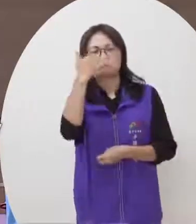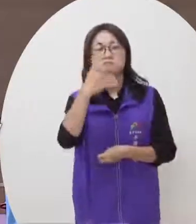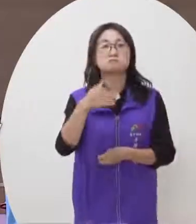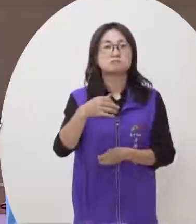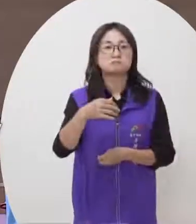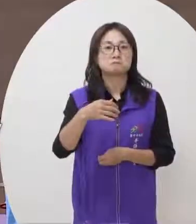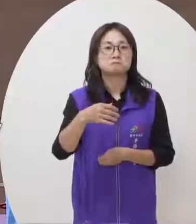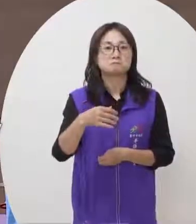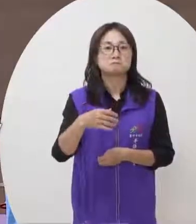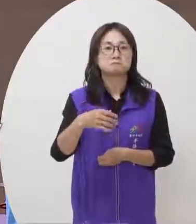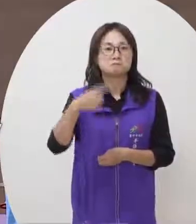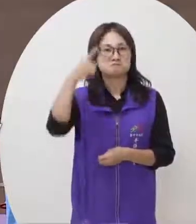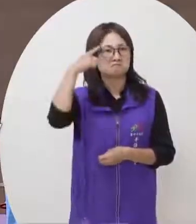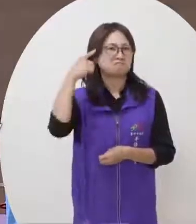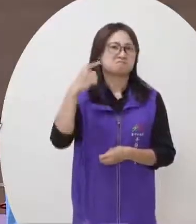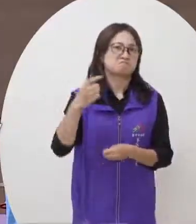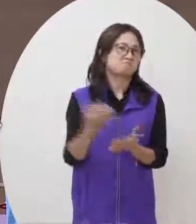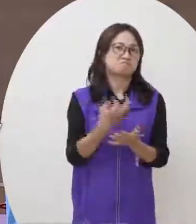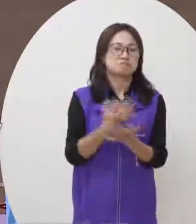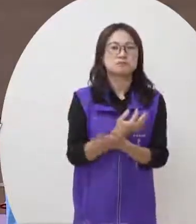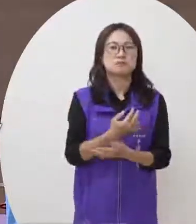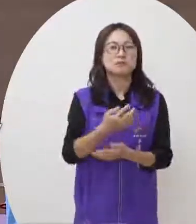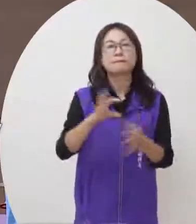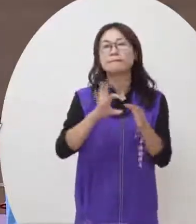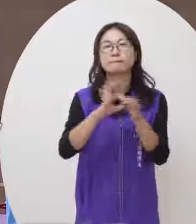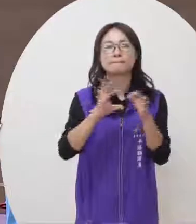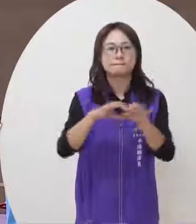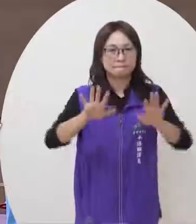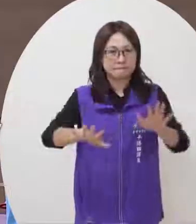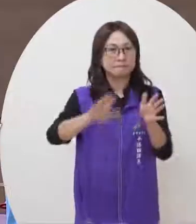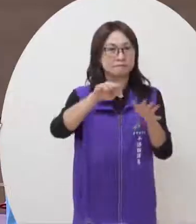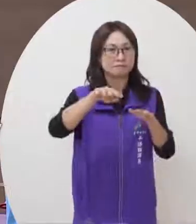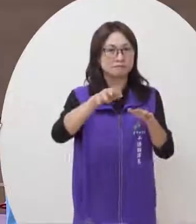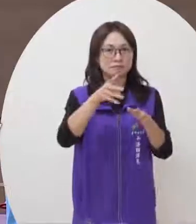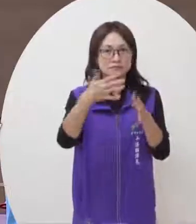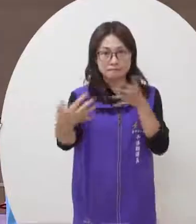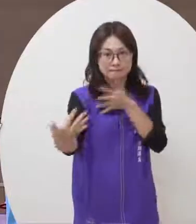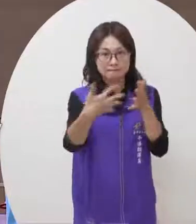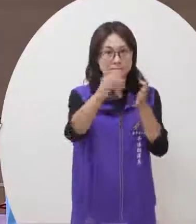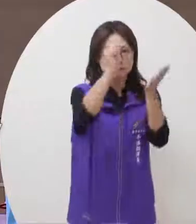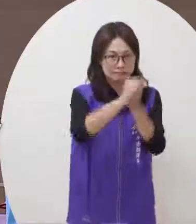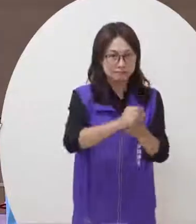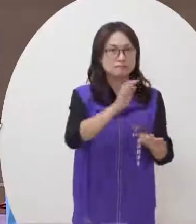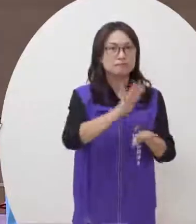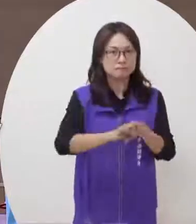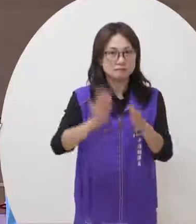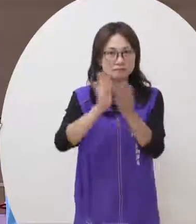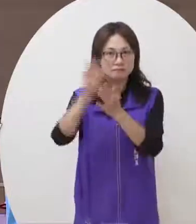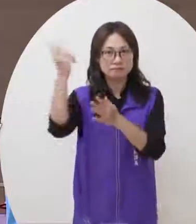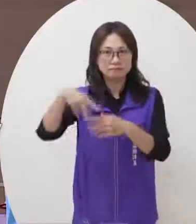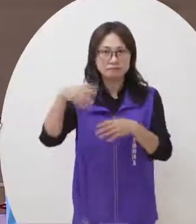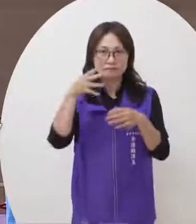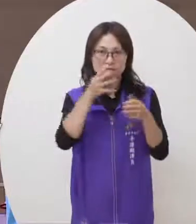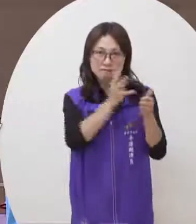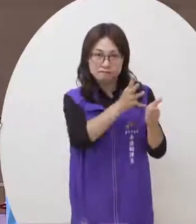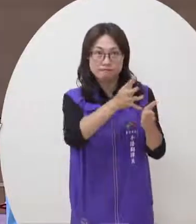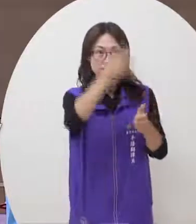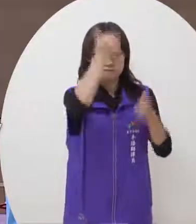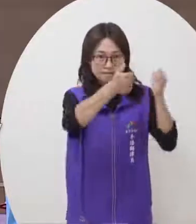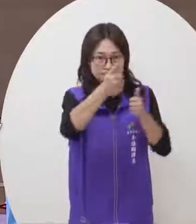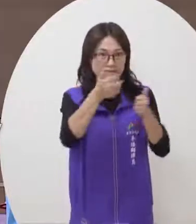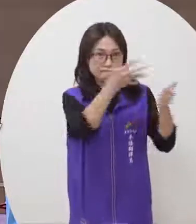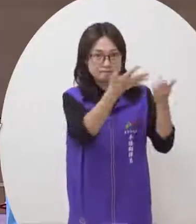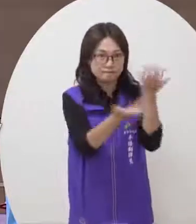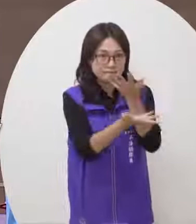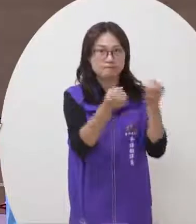哈。那今天都有正式的会议记录，还可以找那些局长再谈，没有问题。透过宝云区长哈，那另外我们的吴世